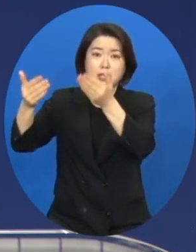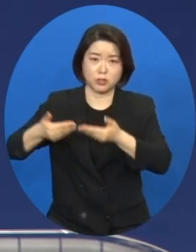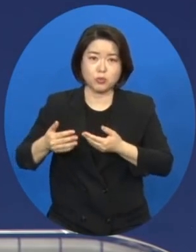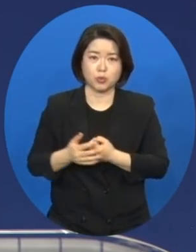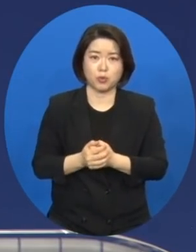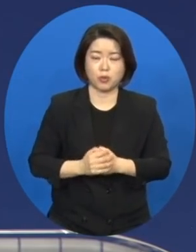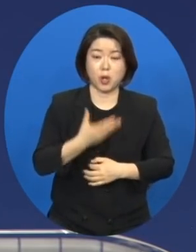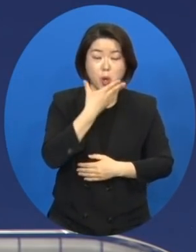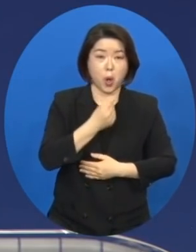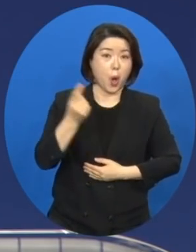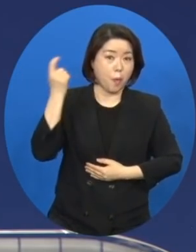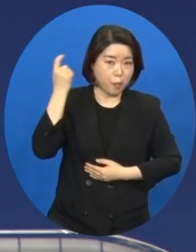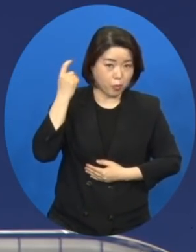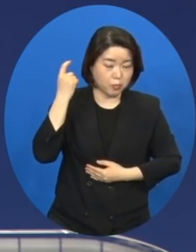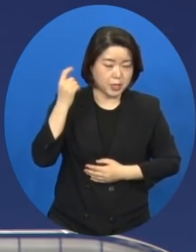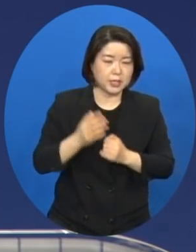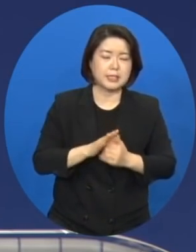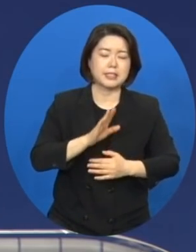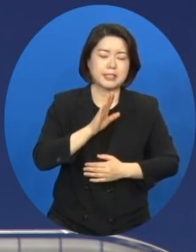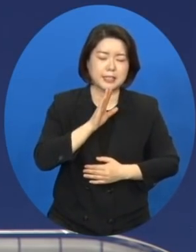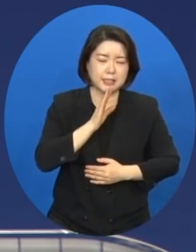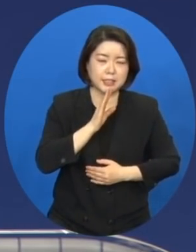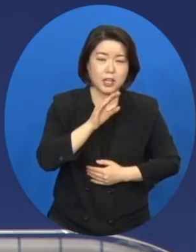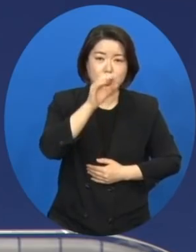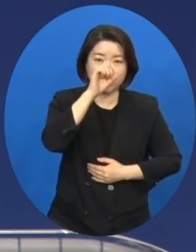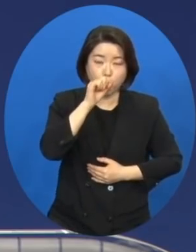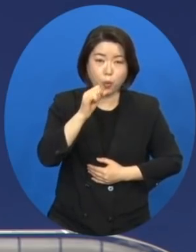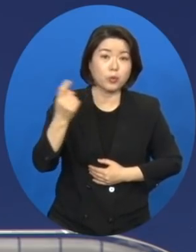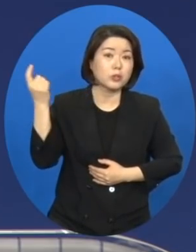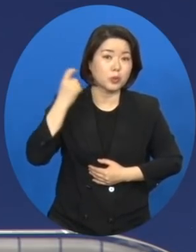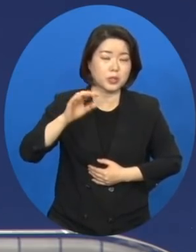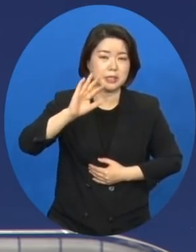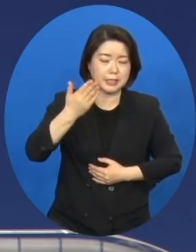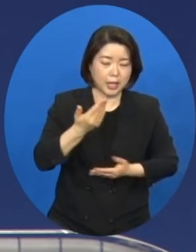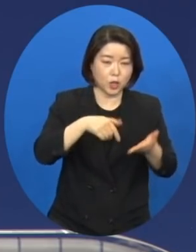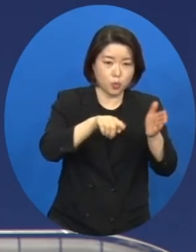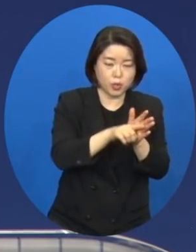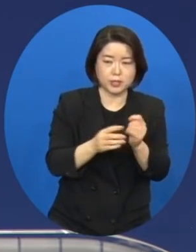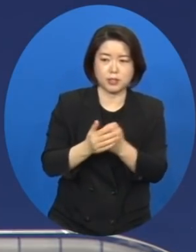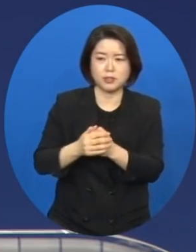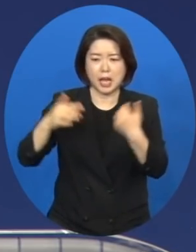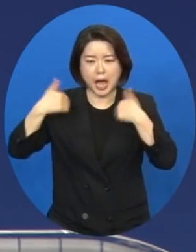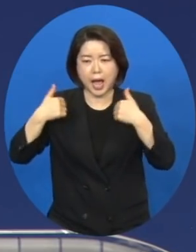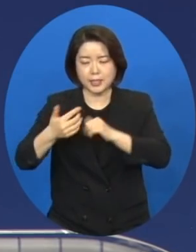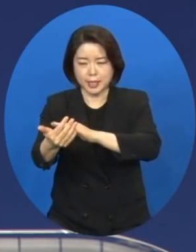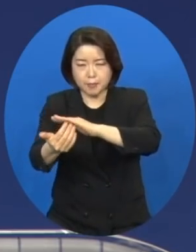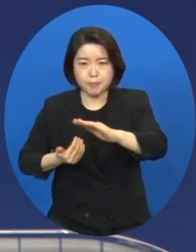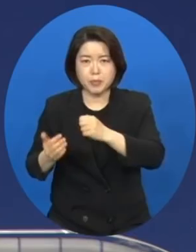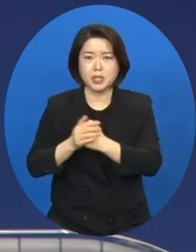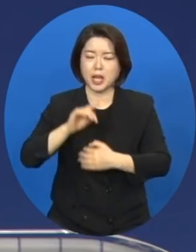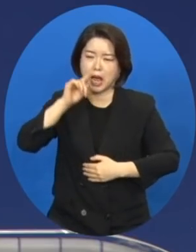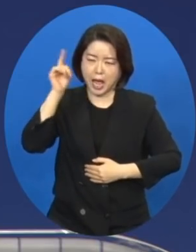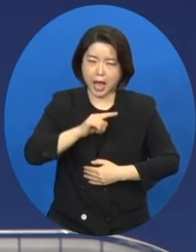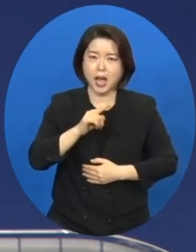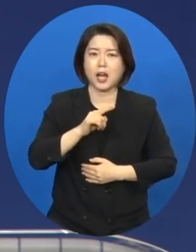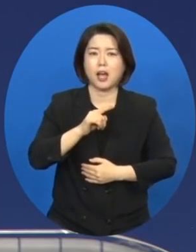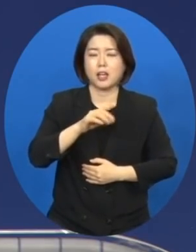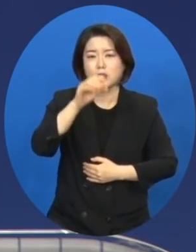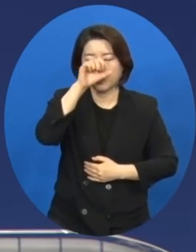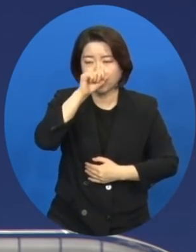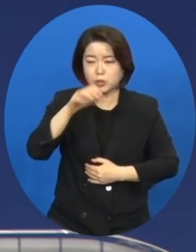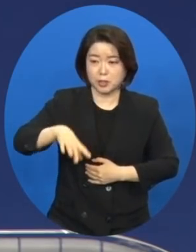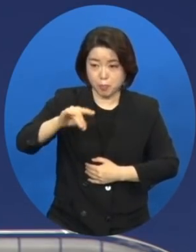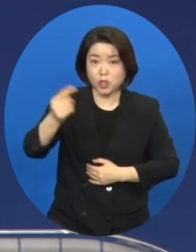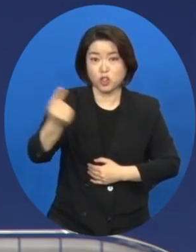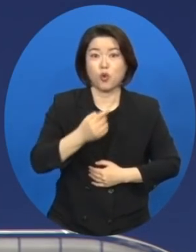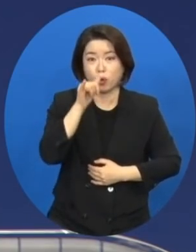복음은 복음이 복음 되려면요, 굿뉴스가 굿뉴스가 되려면 항상 bad news, 악한 소식, 안 좋은 소식이 먼저 와야